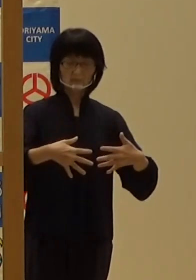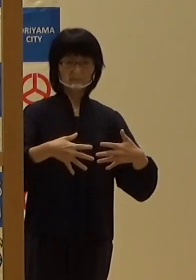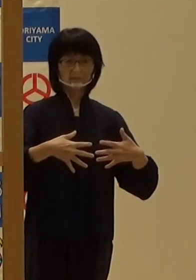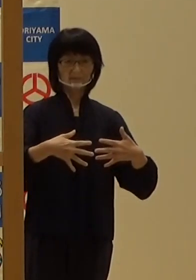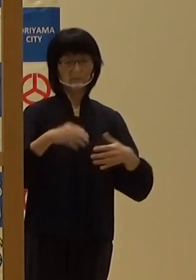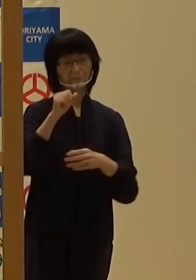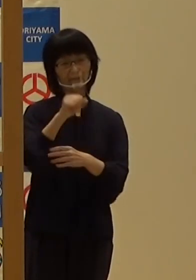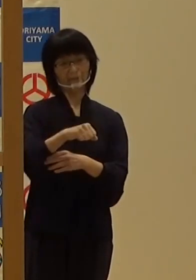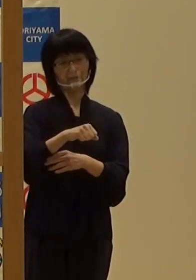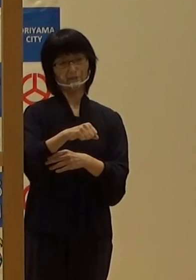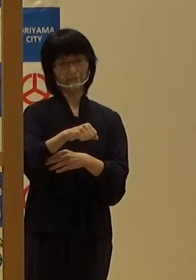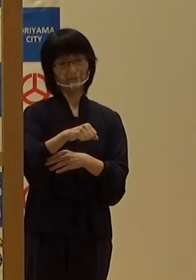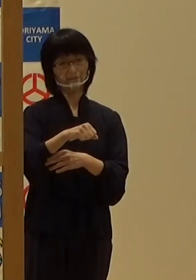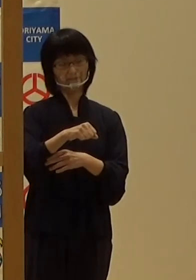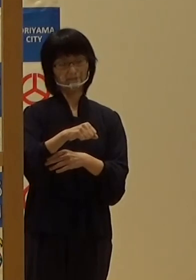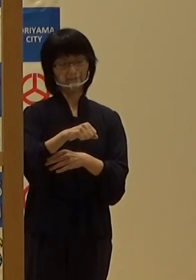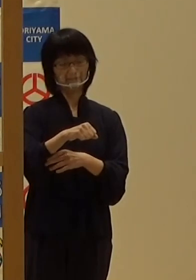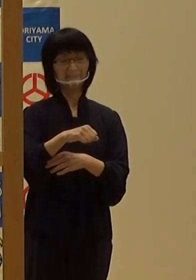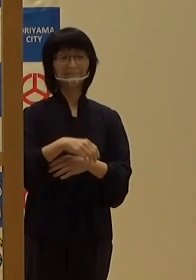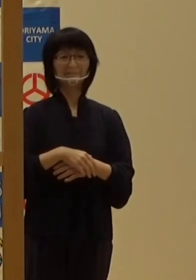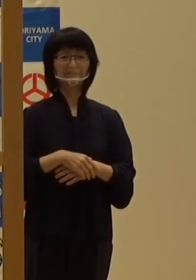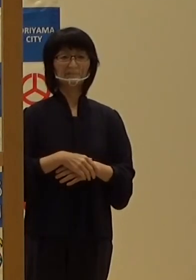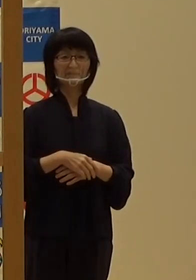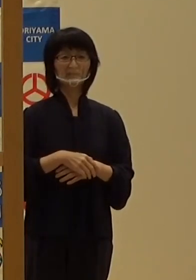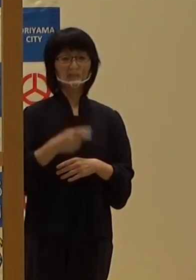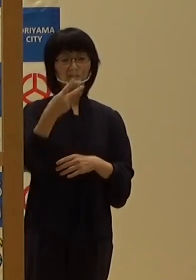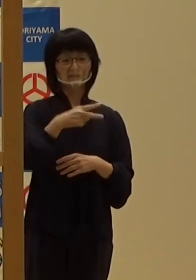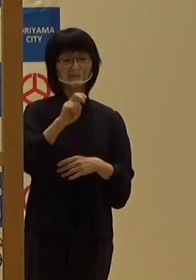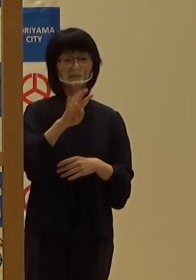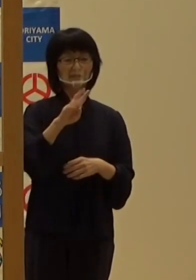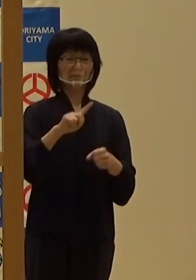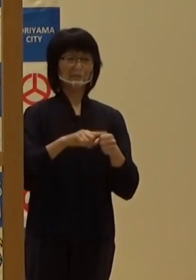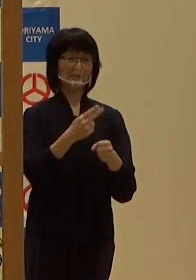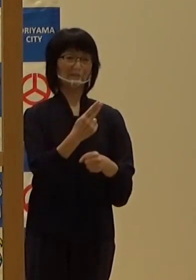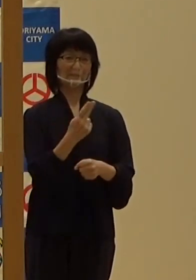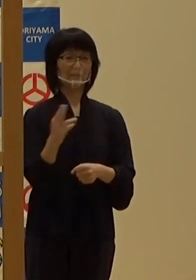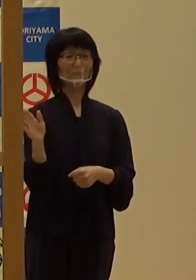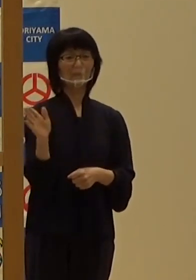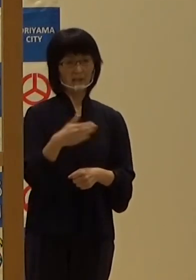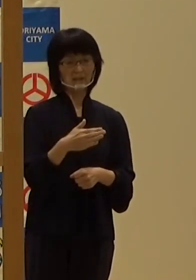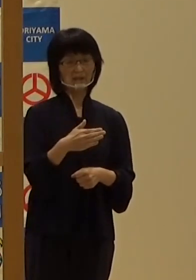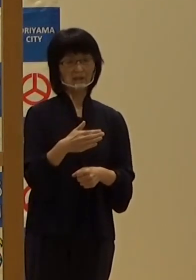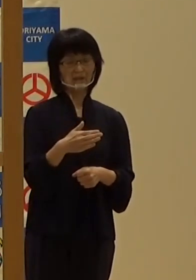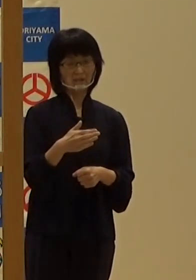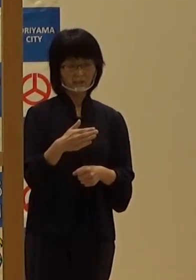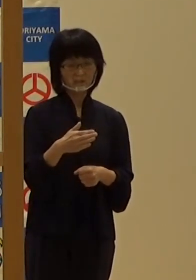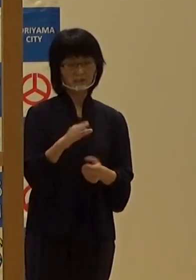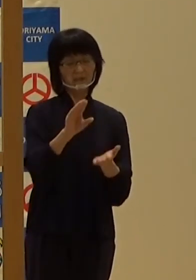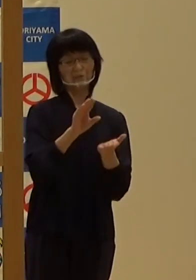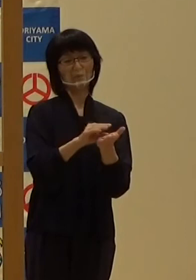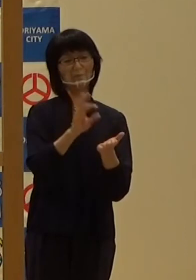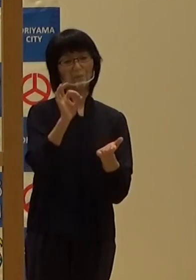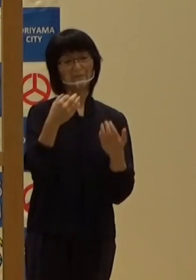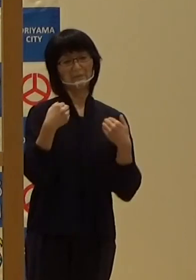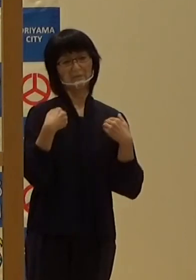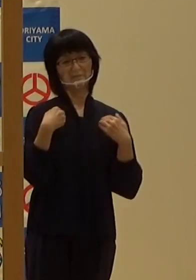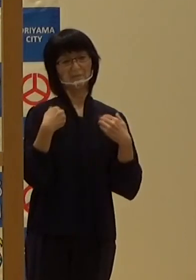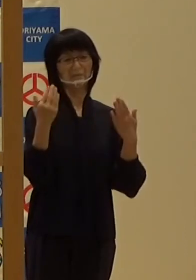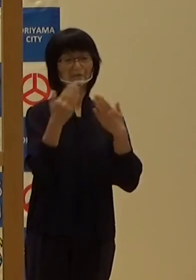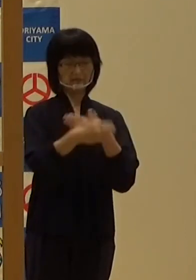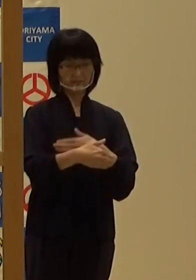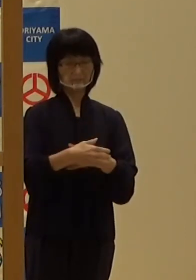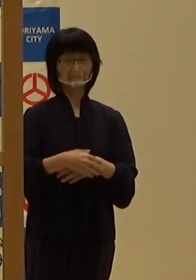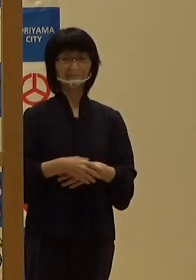して、議決をいただきまして、2024年度から有料化をしていきたいというふうに考えてございます。以上です